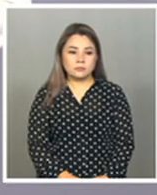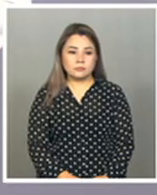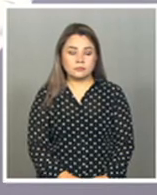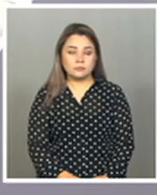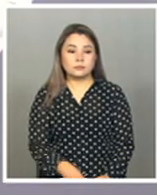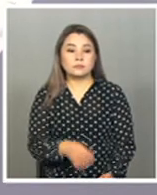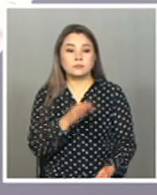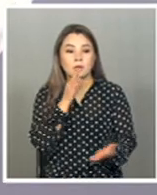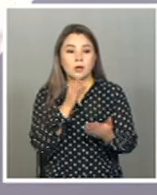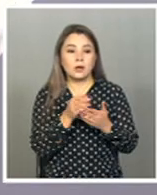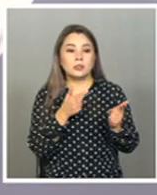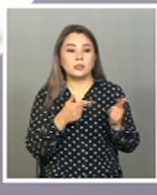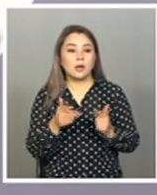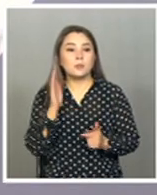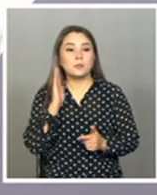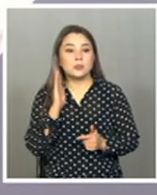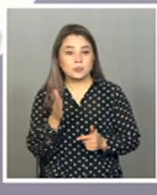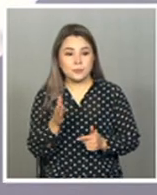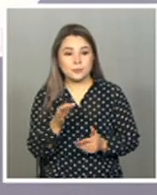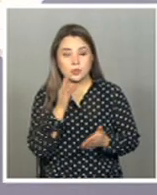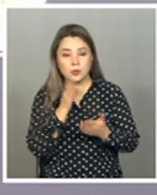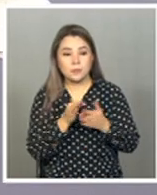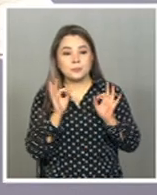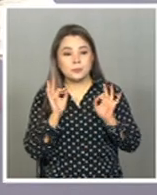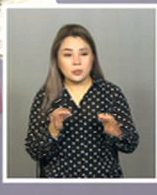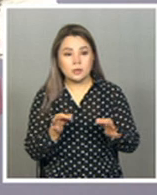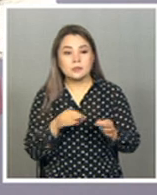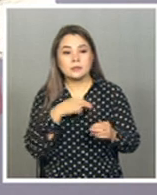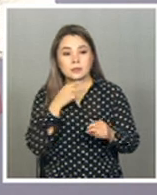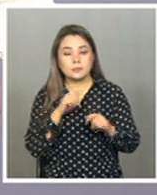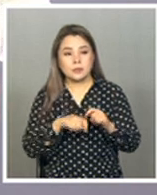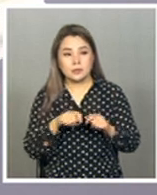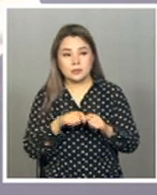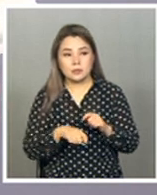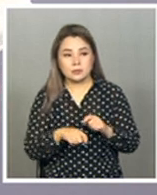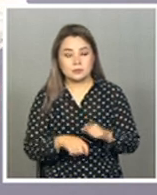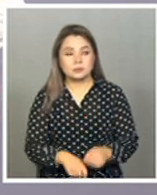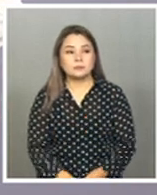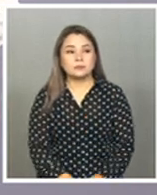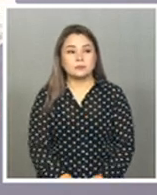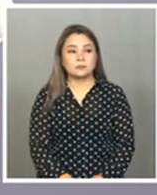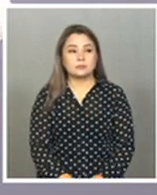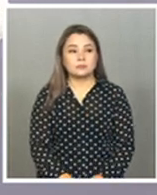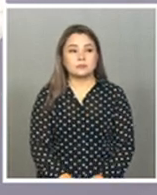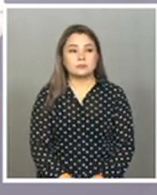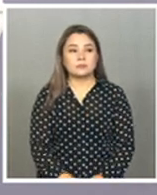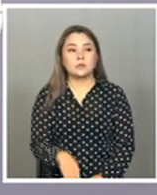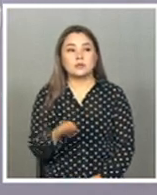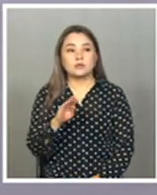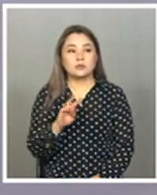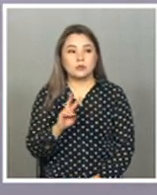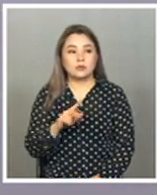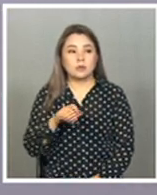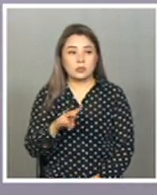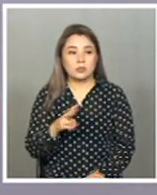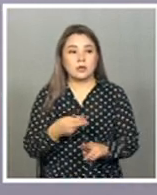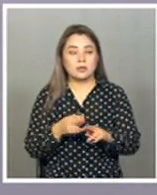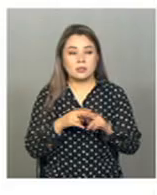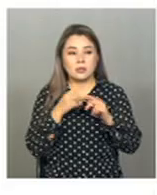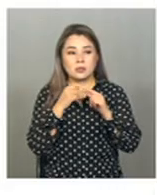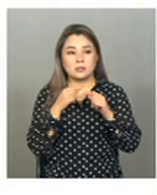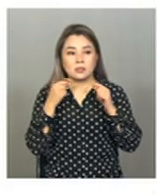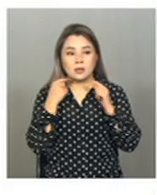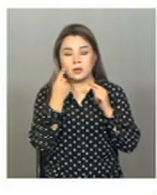Жауаптарыңыз дайын болса, дұрыс жауап үлгісімен салыстырып көріңіздер. Жүген, ауыздық пен тізгін